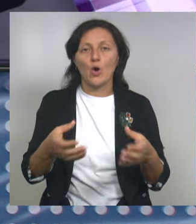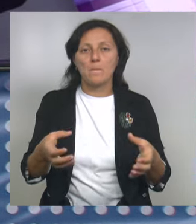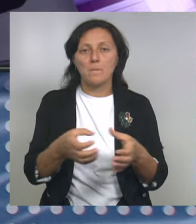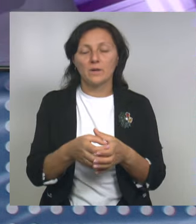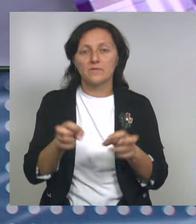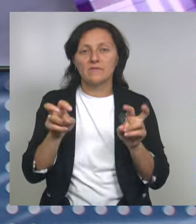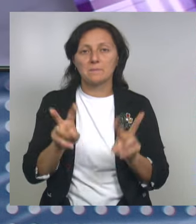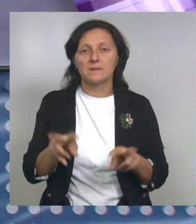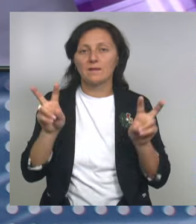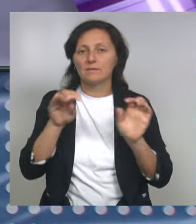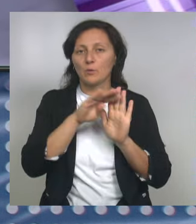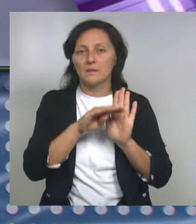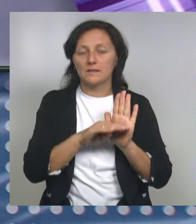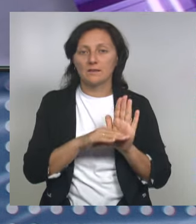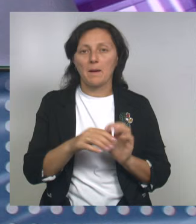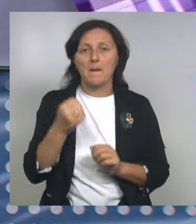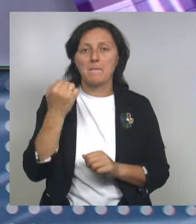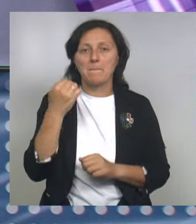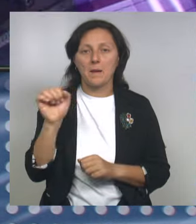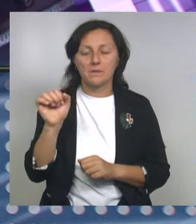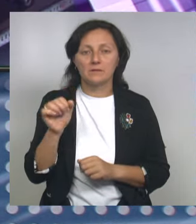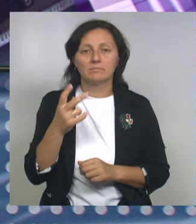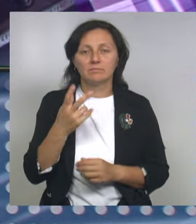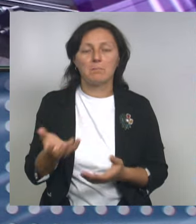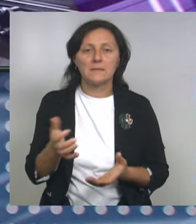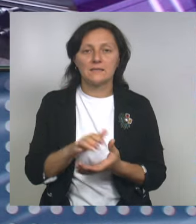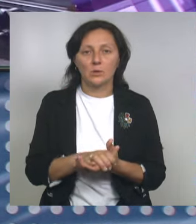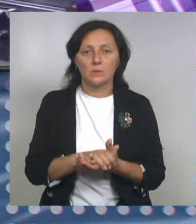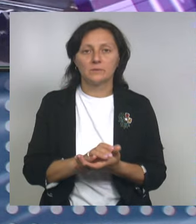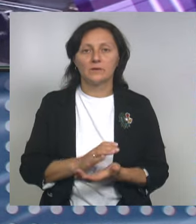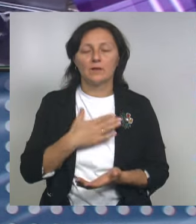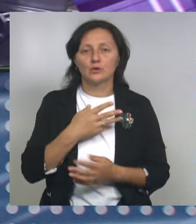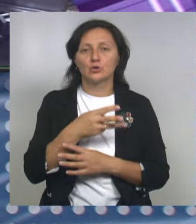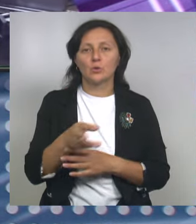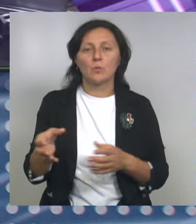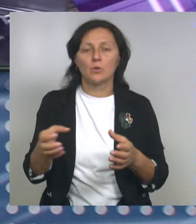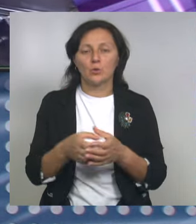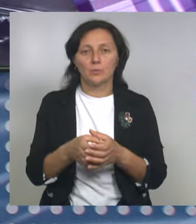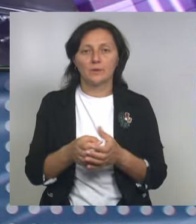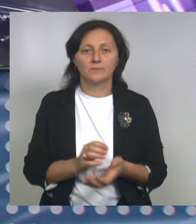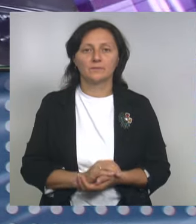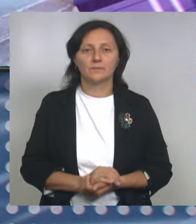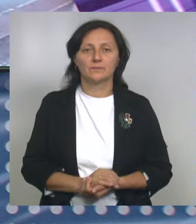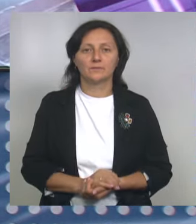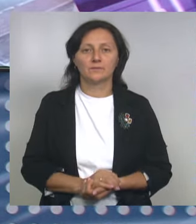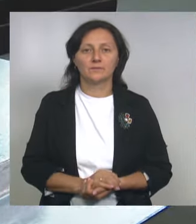специальных номинациях. С одним из победителей познакомилась наша съемочная группа. Подробности в репортаже Кирилла